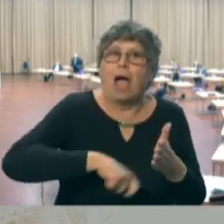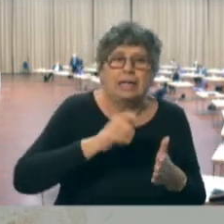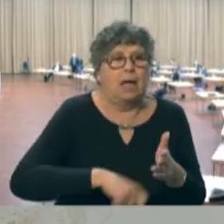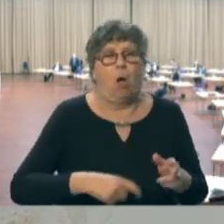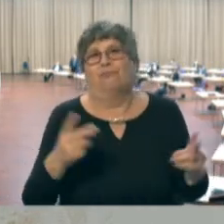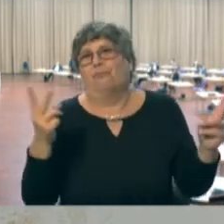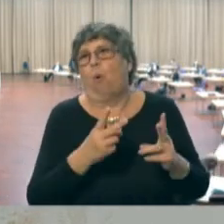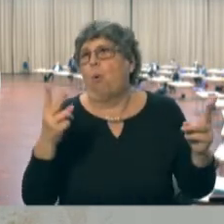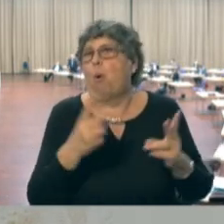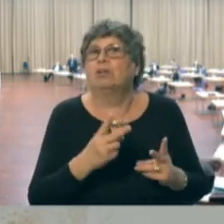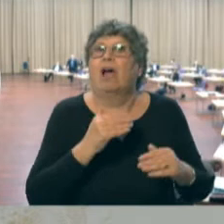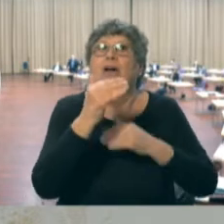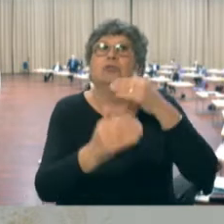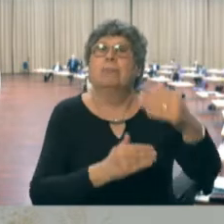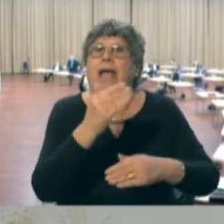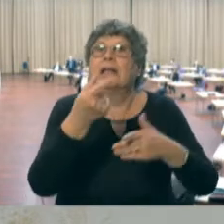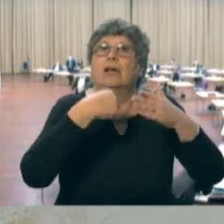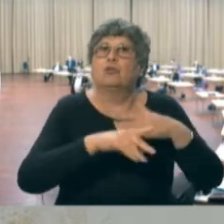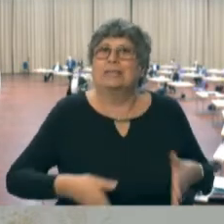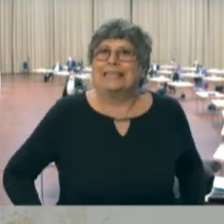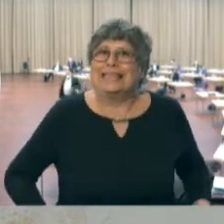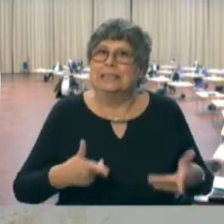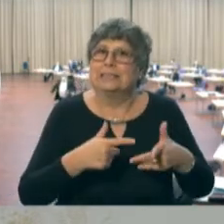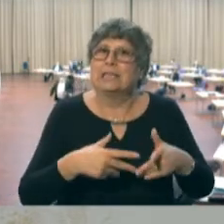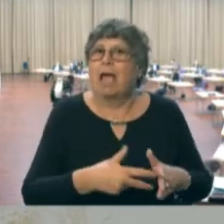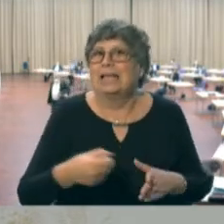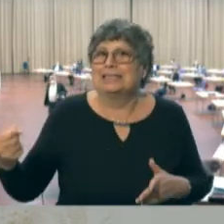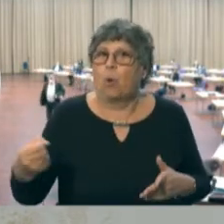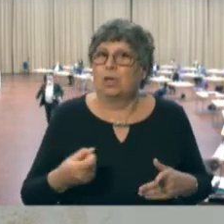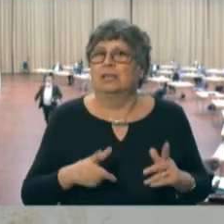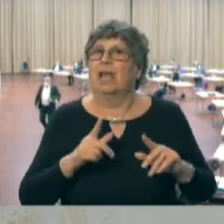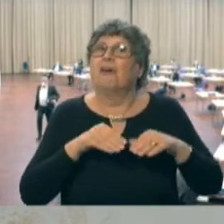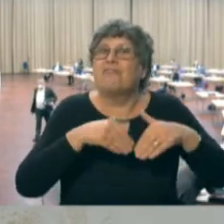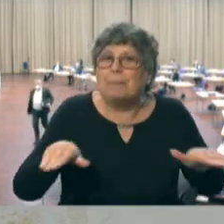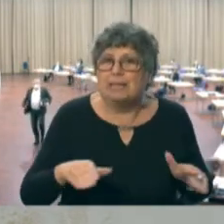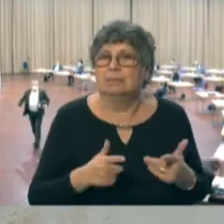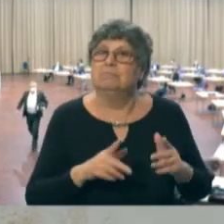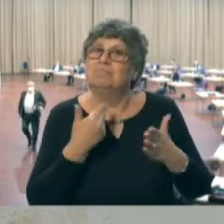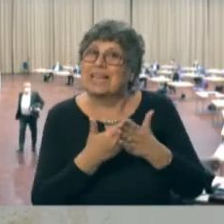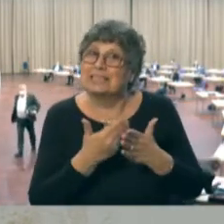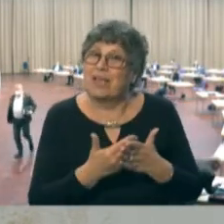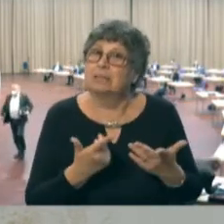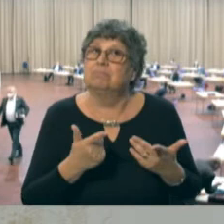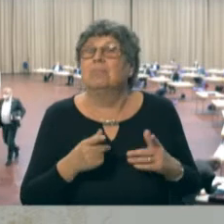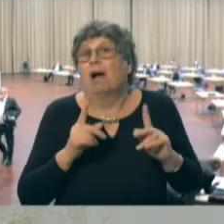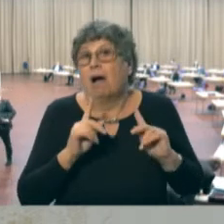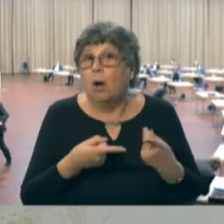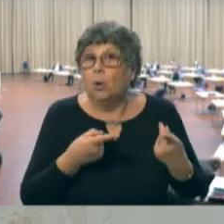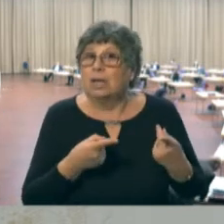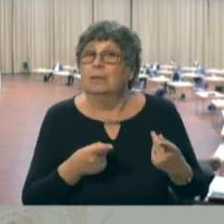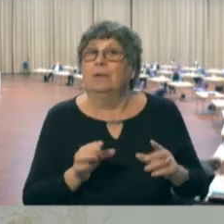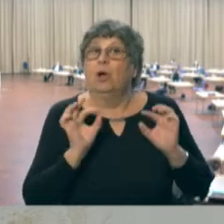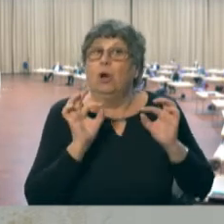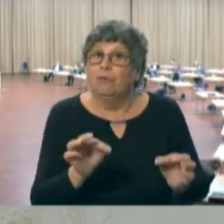einen anstehenden Schuldendienst entzogen würden, sollte vermieden werden. Und das natürlich auch, um dem